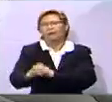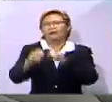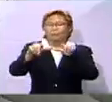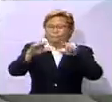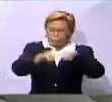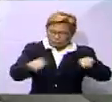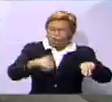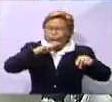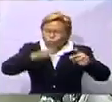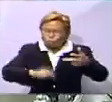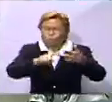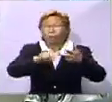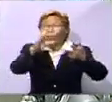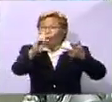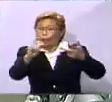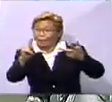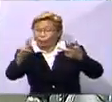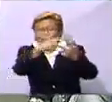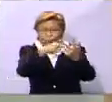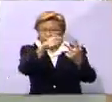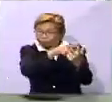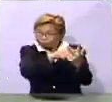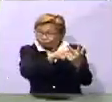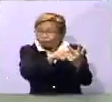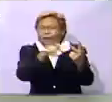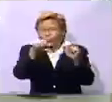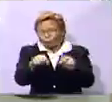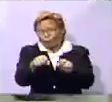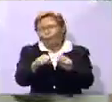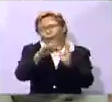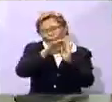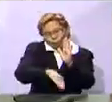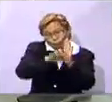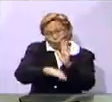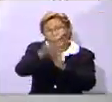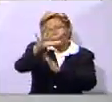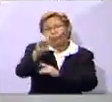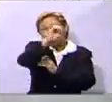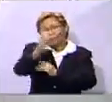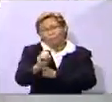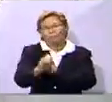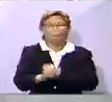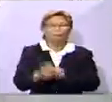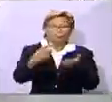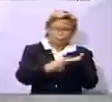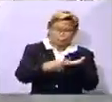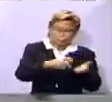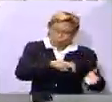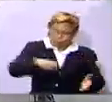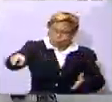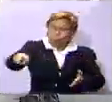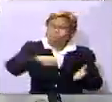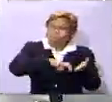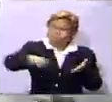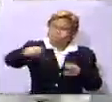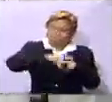pelajar, warga emas dan orang kelainan upaya OKU boleh menikmati diskaun 50% dalam tambang perjalanan dengan